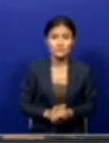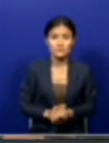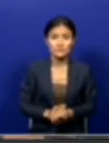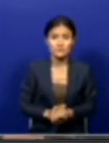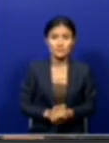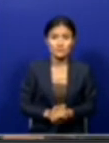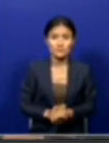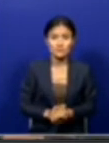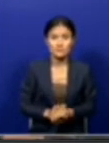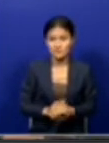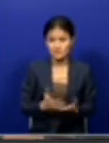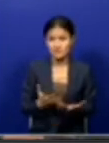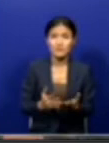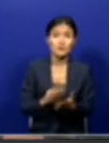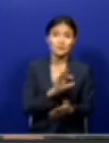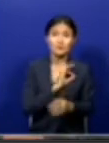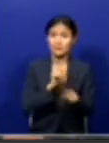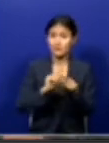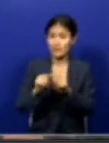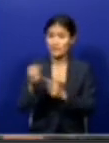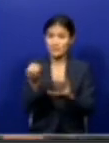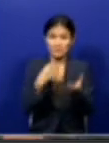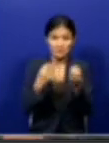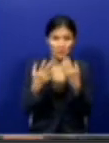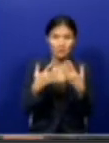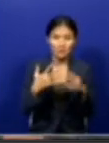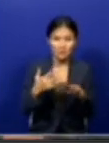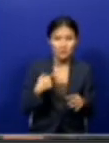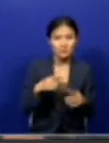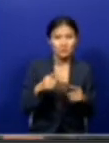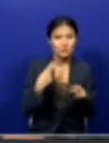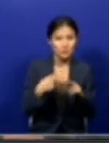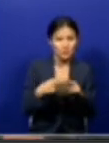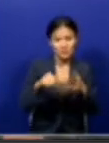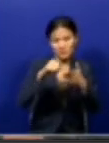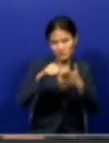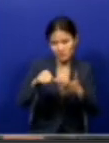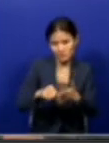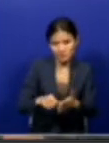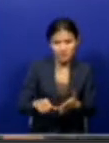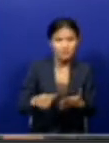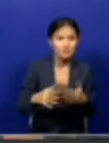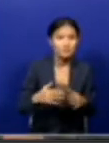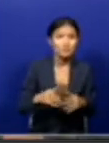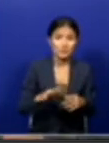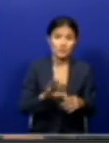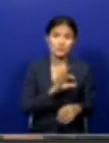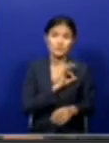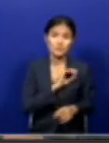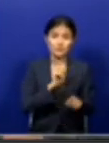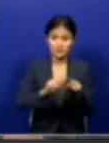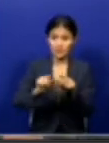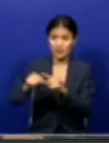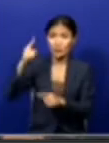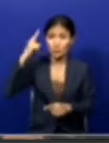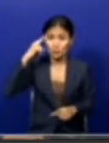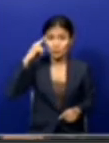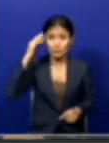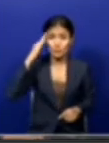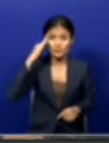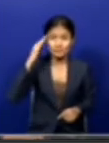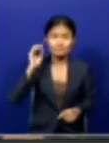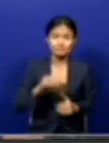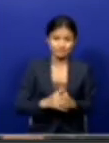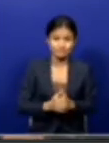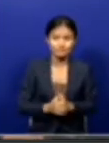ตัดไอ้นู่นตัดไอ้นี่จำเป็นหรือไม่จำเป็นเนี่ยนะครับเพื่อนสมาชิกก็รู้นะครับและหน่วยงานของแต่ละหน่วยงานก็คงทราบแต่